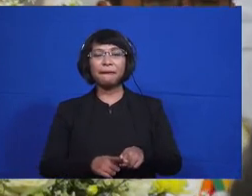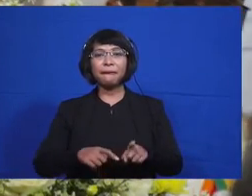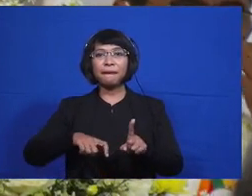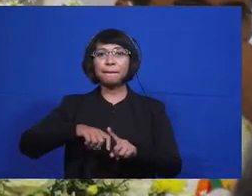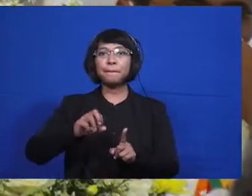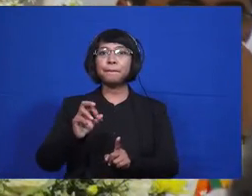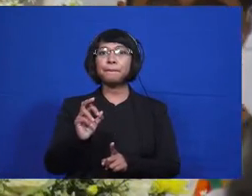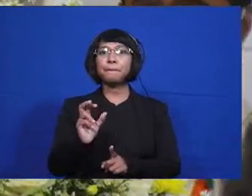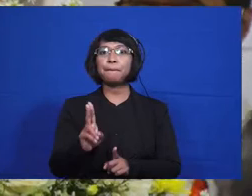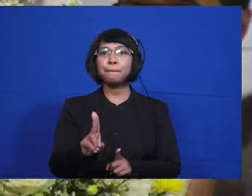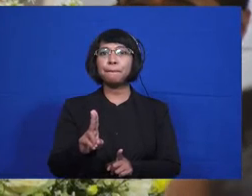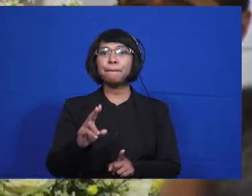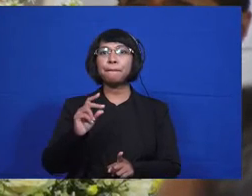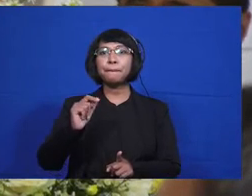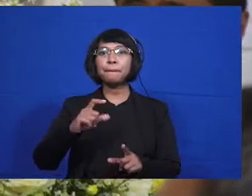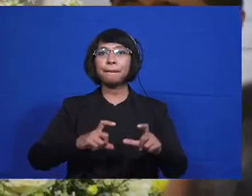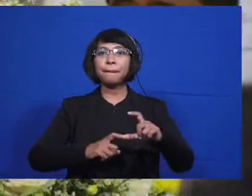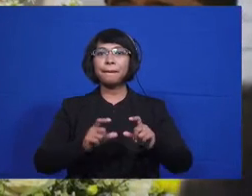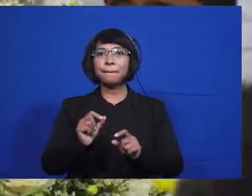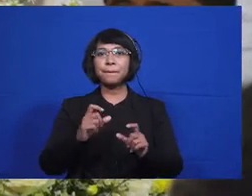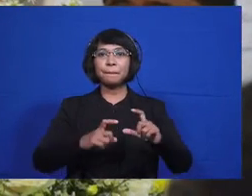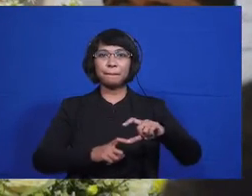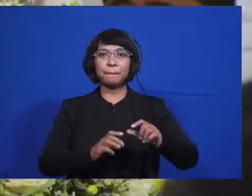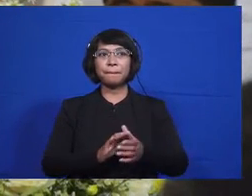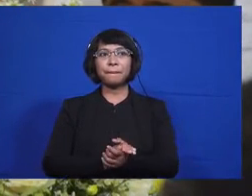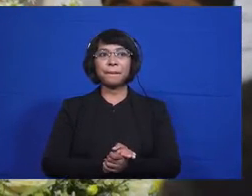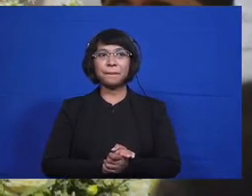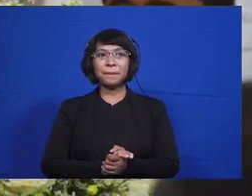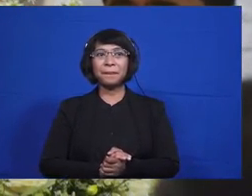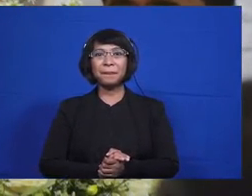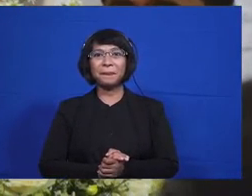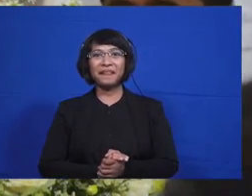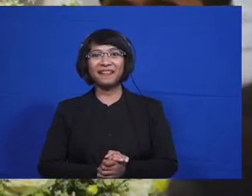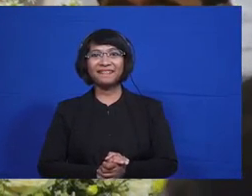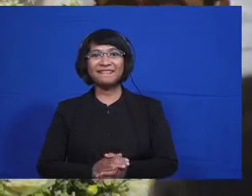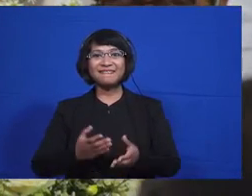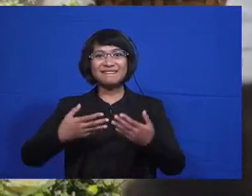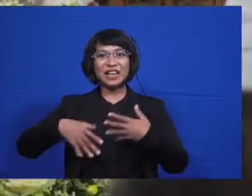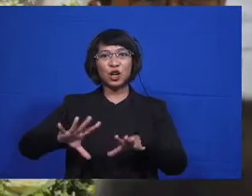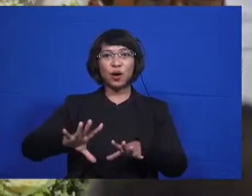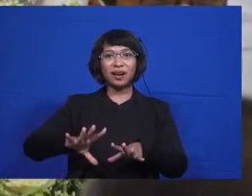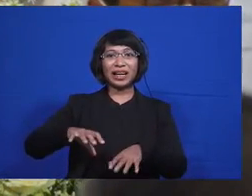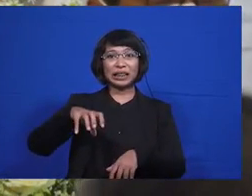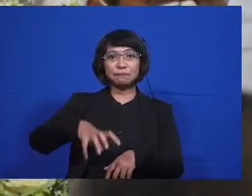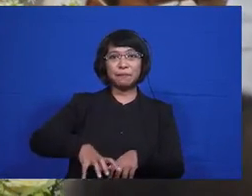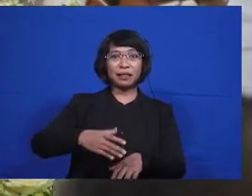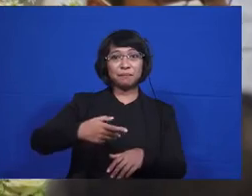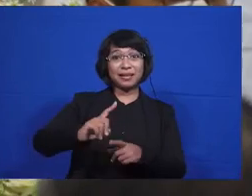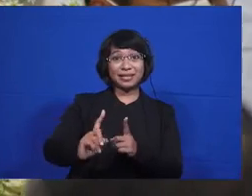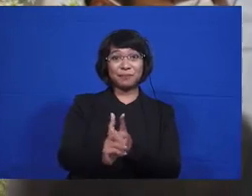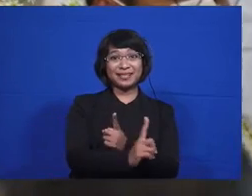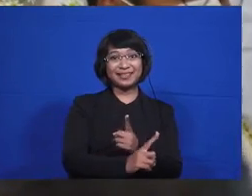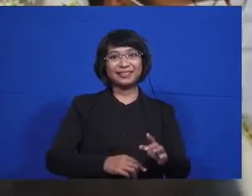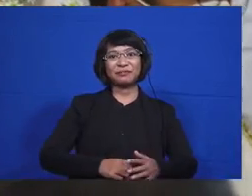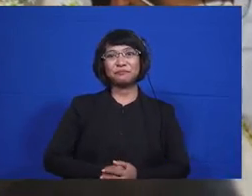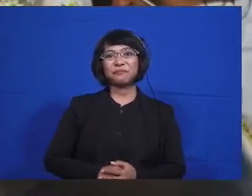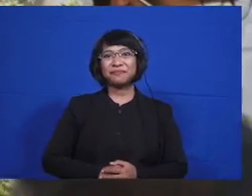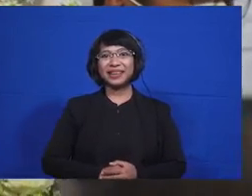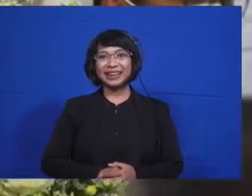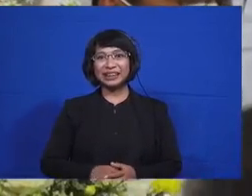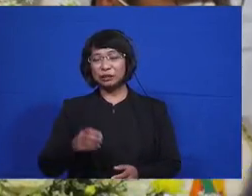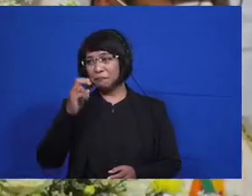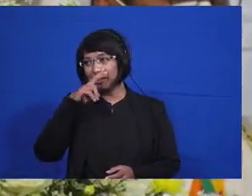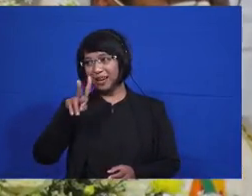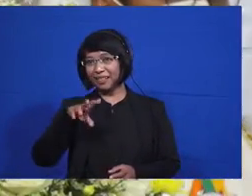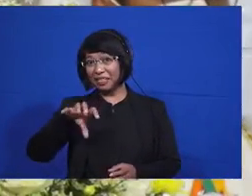bahagia. Paling tidak bisa keluar dari daerah masing-masing. Ya, ada kesempatan melihat daerah yang